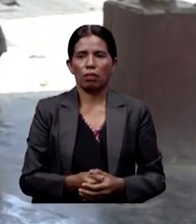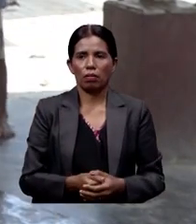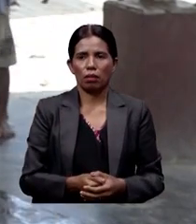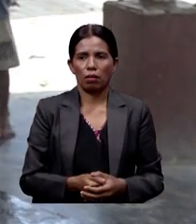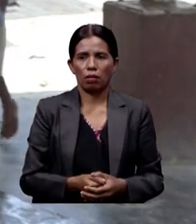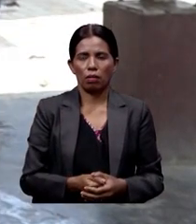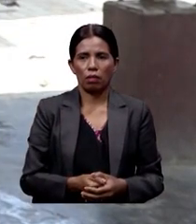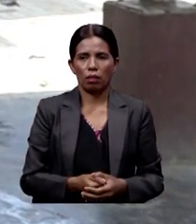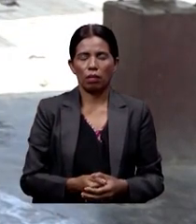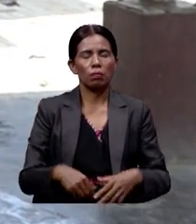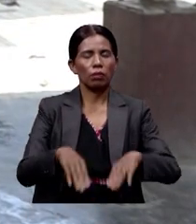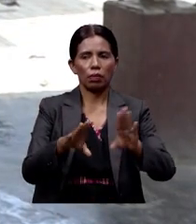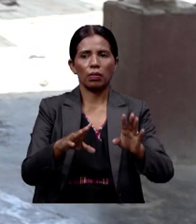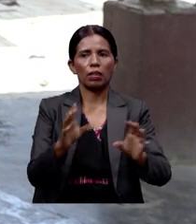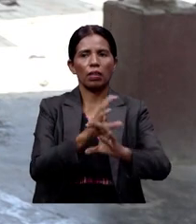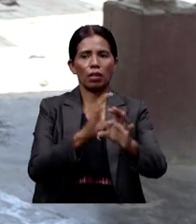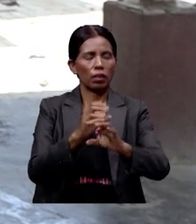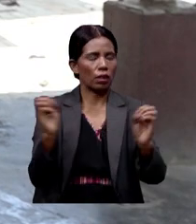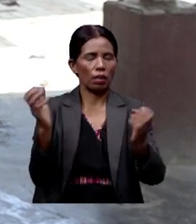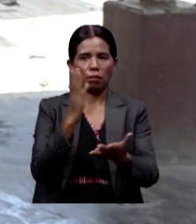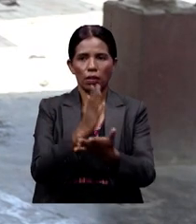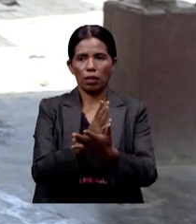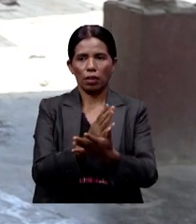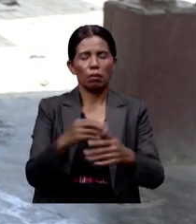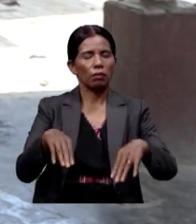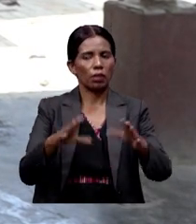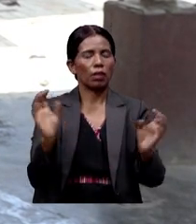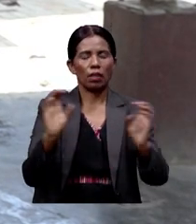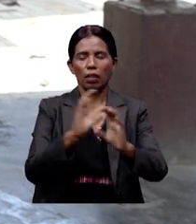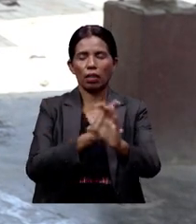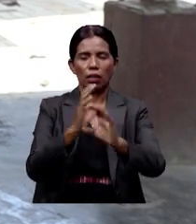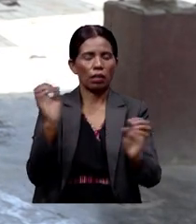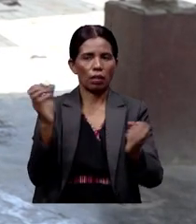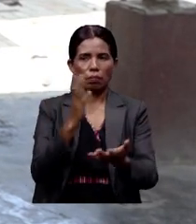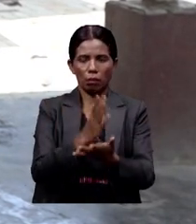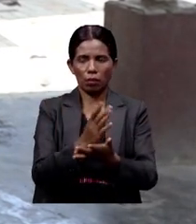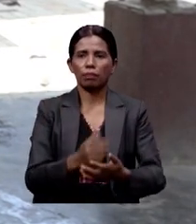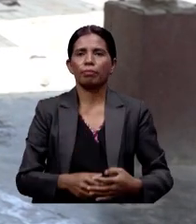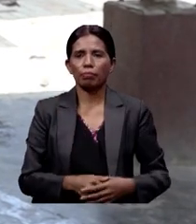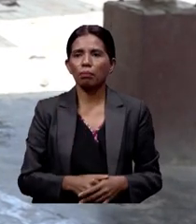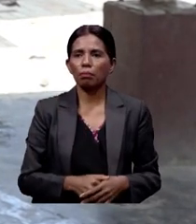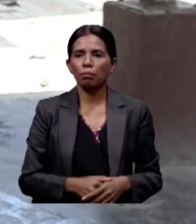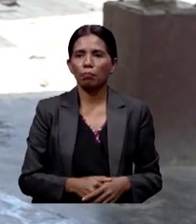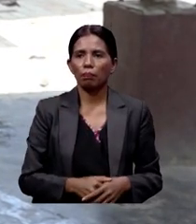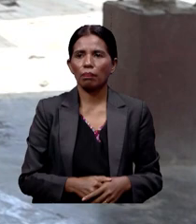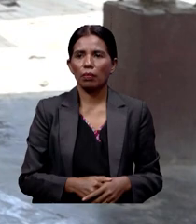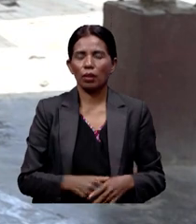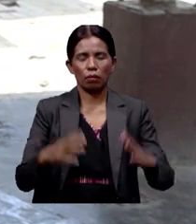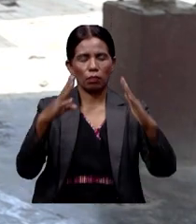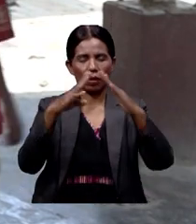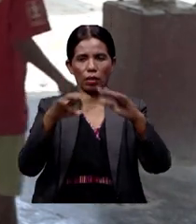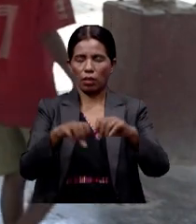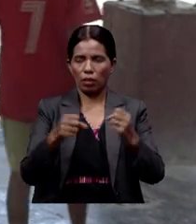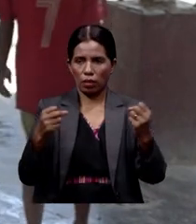waktu kami fangus kereta lapara ida fanghela kereta lapara antang be pondok ni saya sana